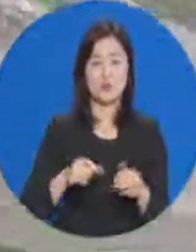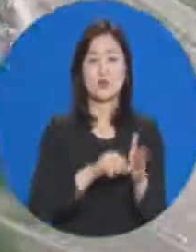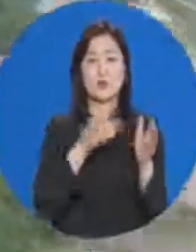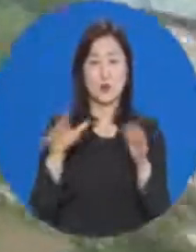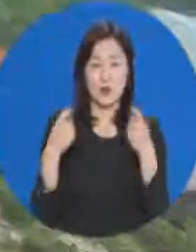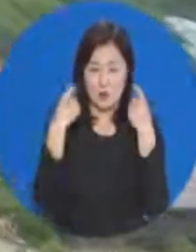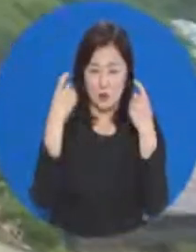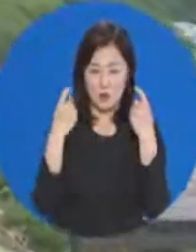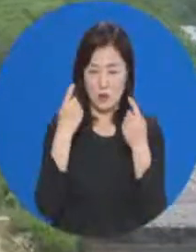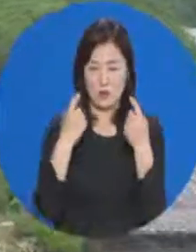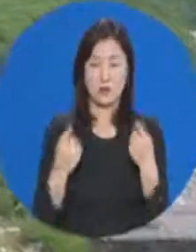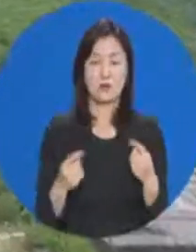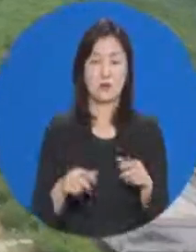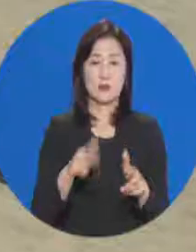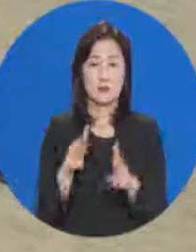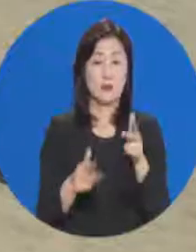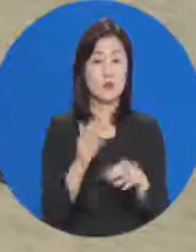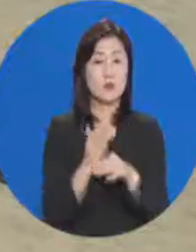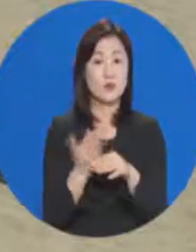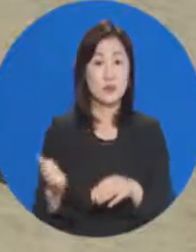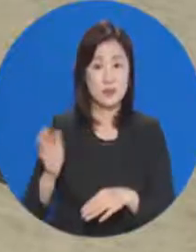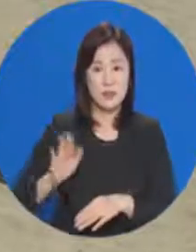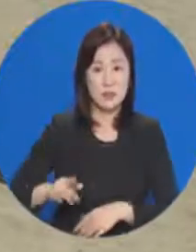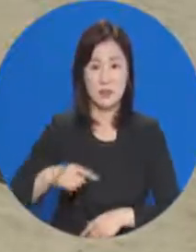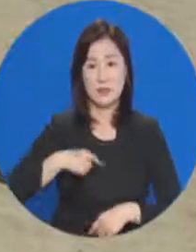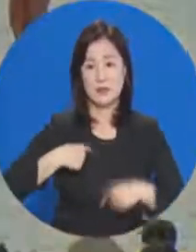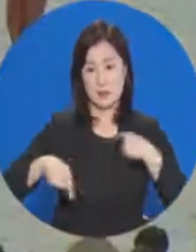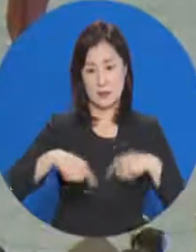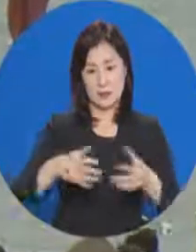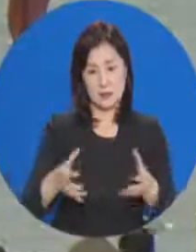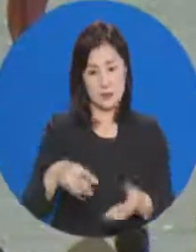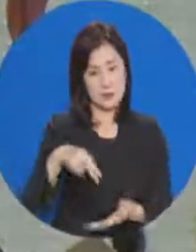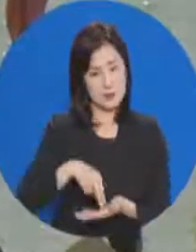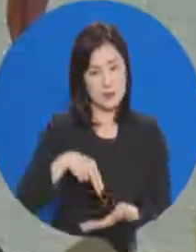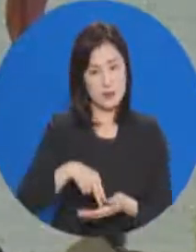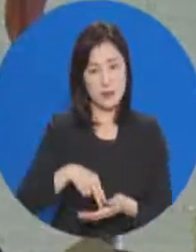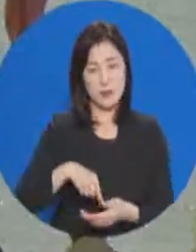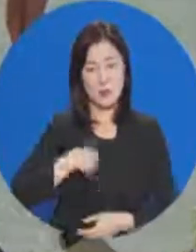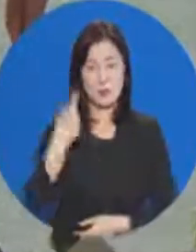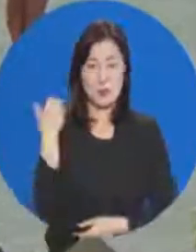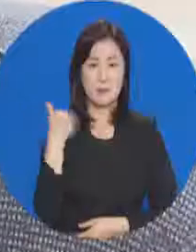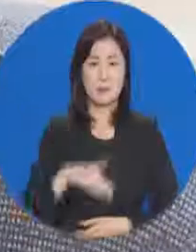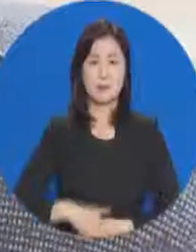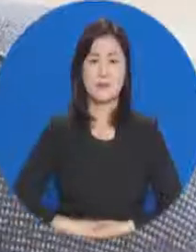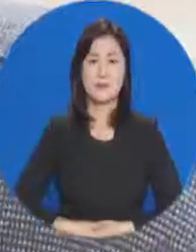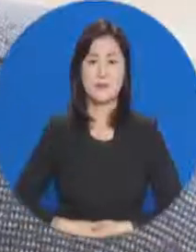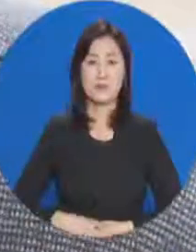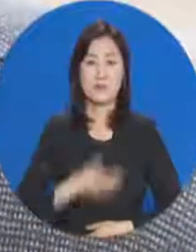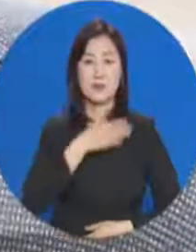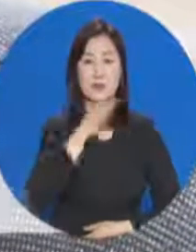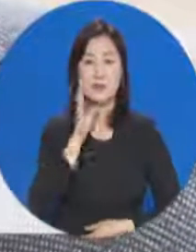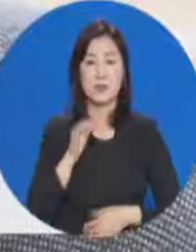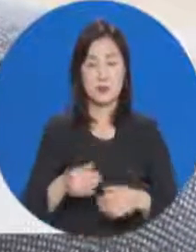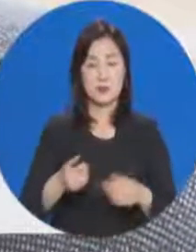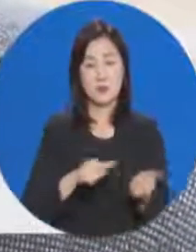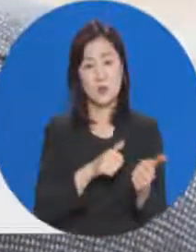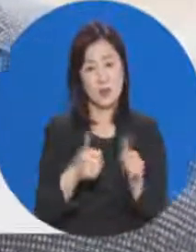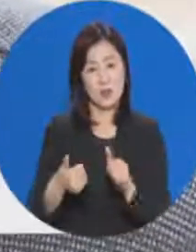다양한 인구 늘리기 정책을 펼치고 있지만 자치단체 차원에서는 역부족입니다. 나이 드신 분들은